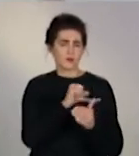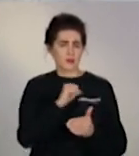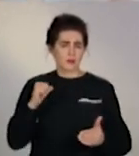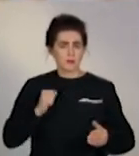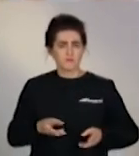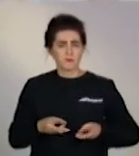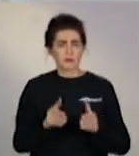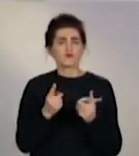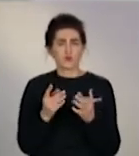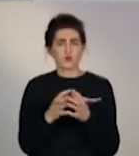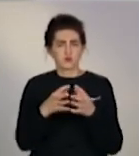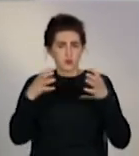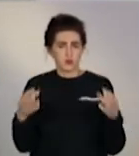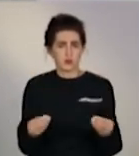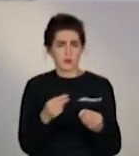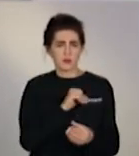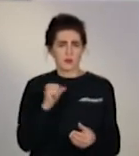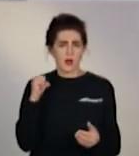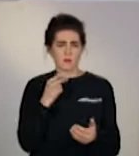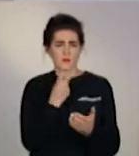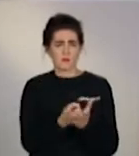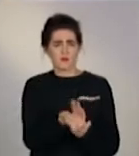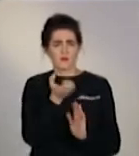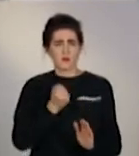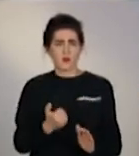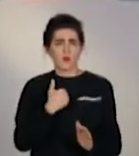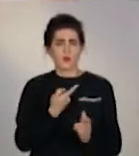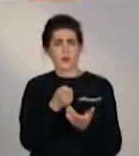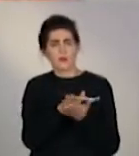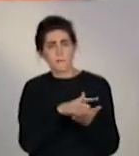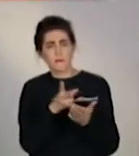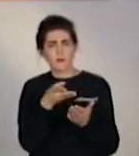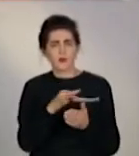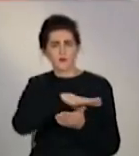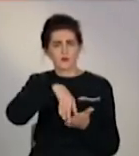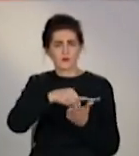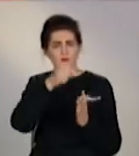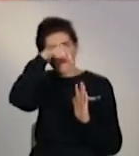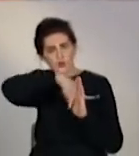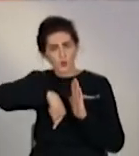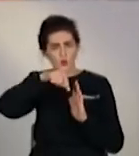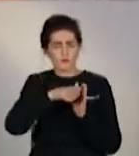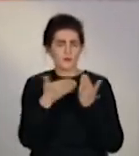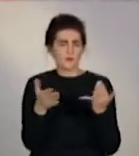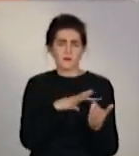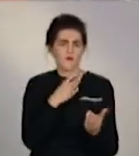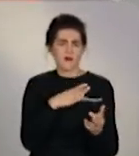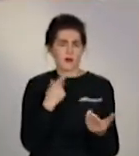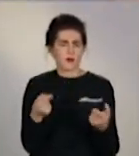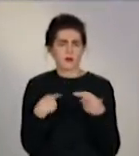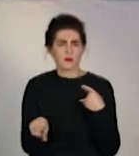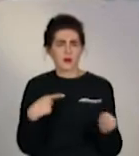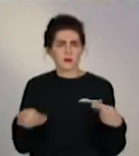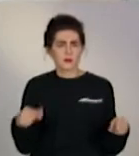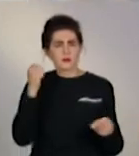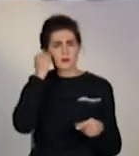ці булочки... Так, берем, потому что что-то хочется намазать. Но там вот если разрезать в середине, бывает, они берут, видать,